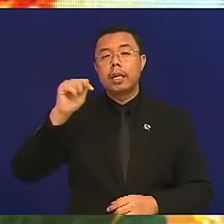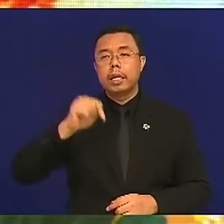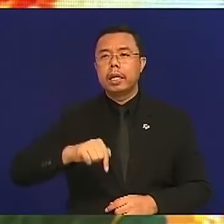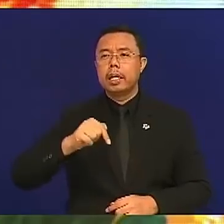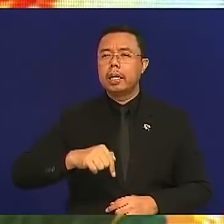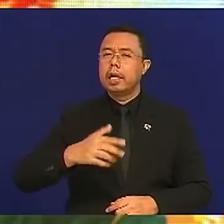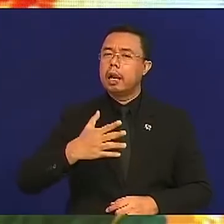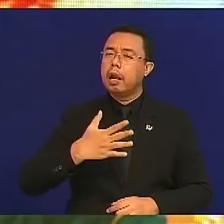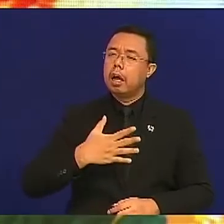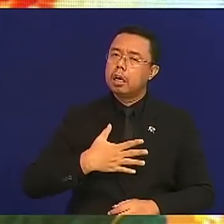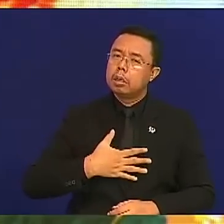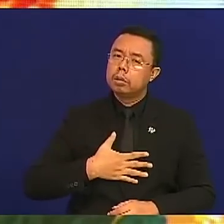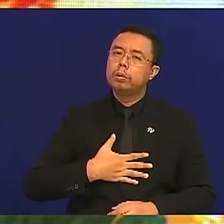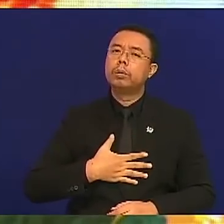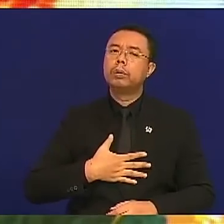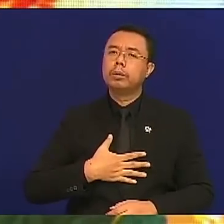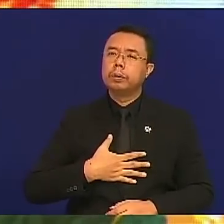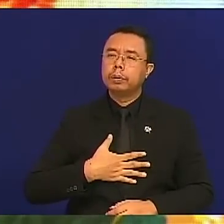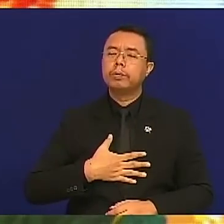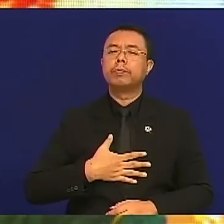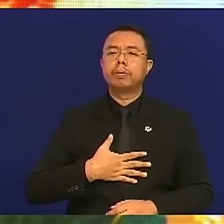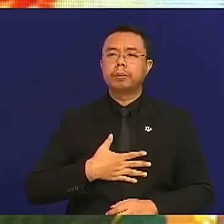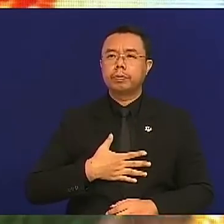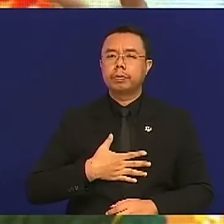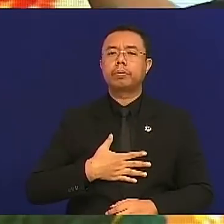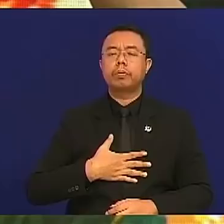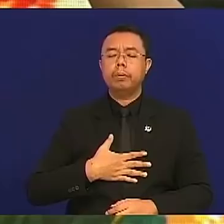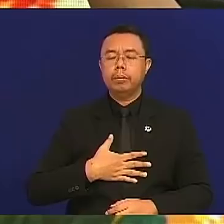Tuhan, inilah aku.